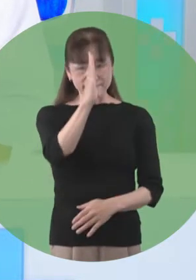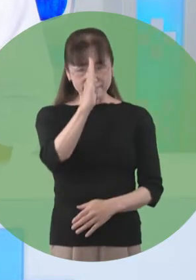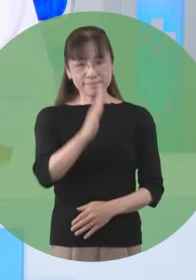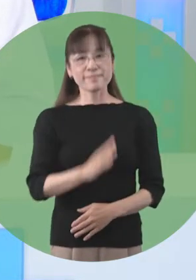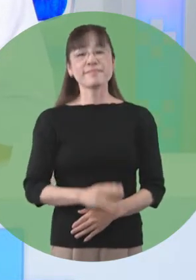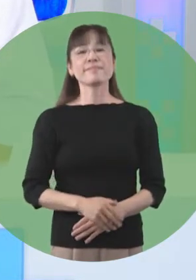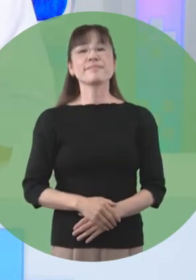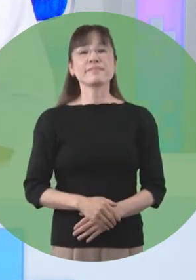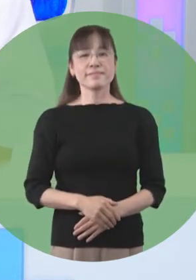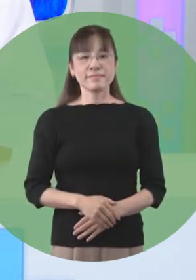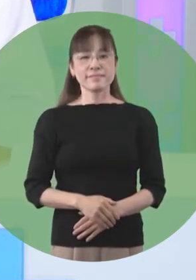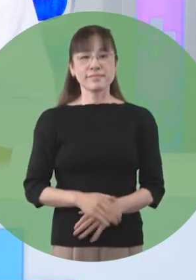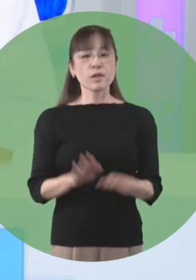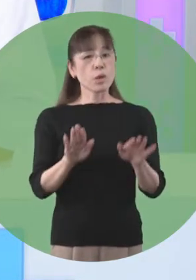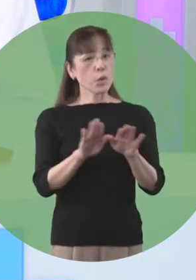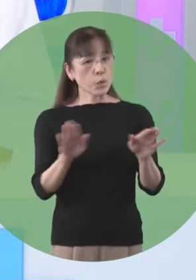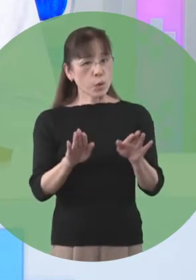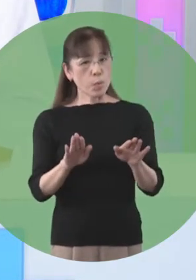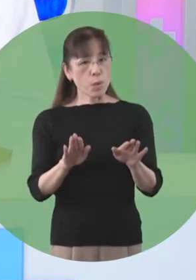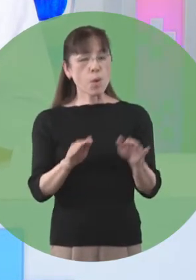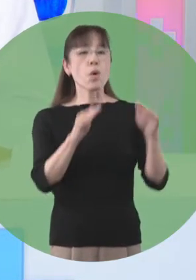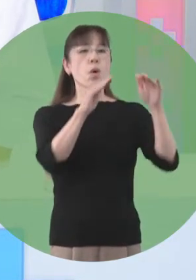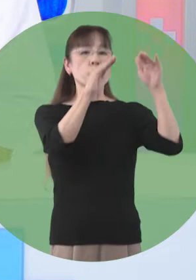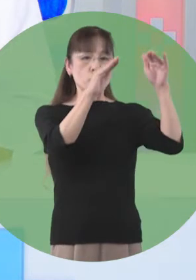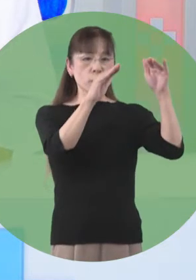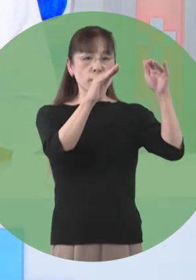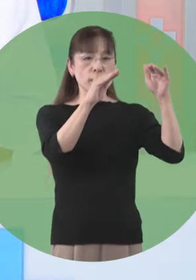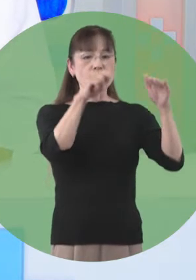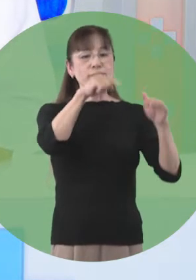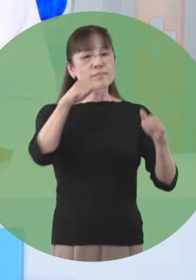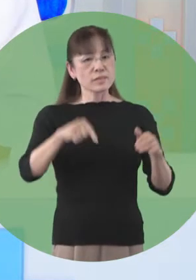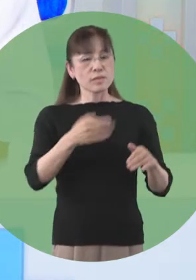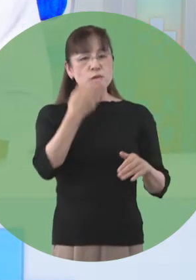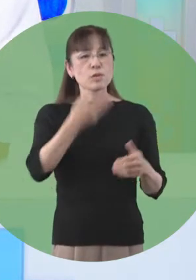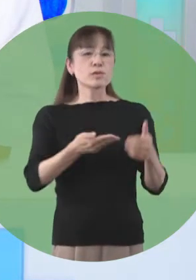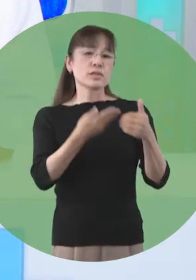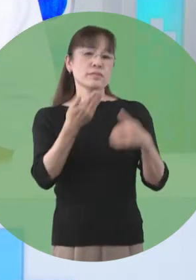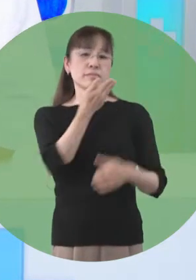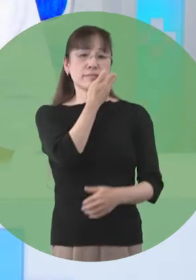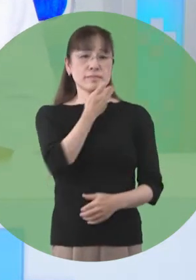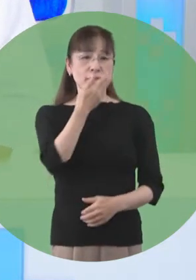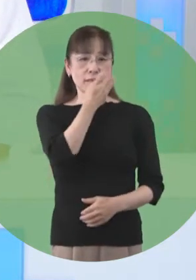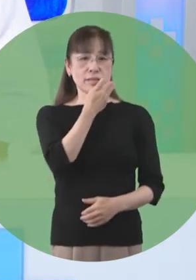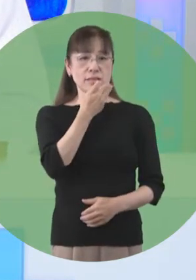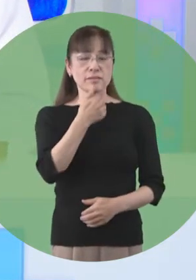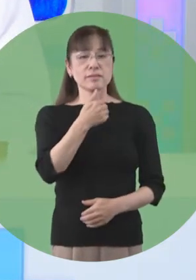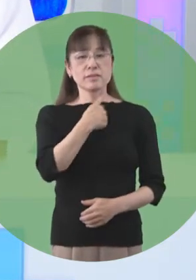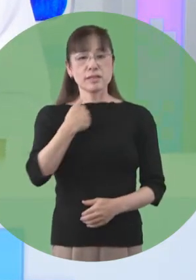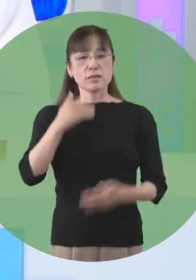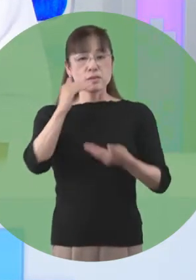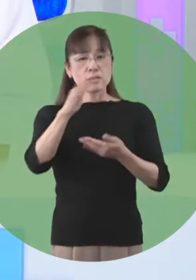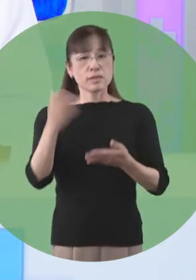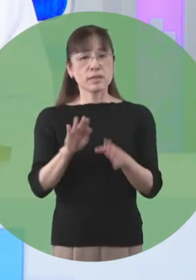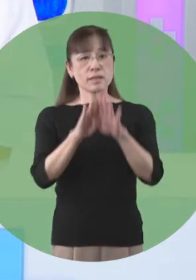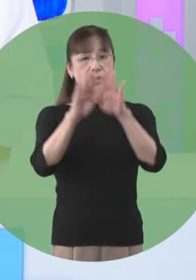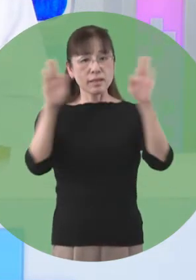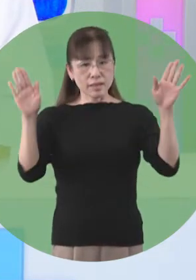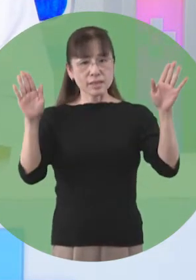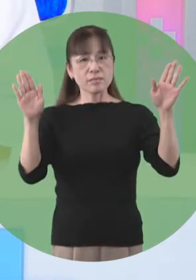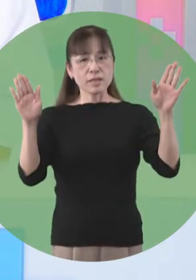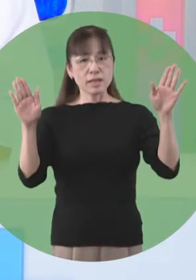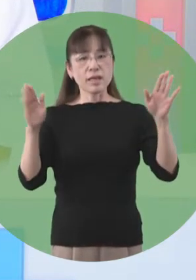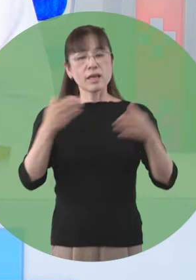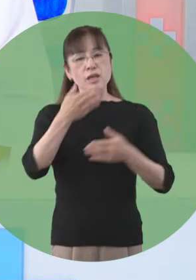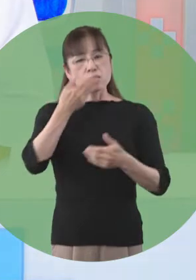。 子供はもちろん、大人になってからも食育は重要。一人一人ができることから行動に移し、